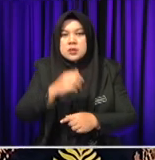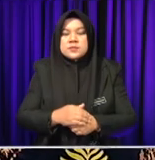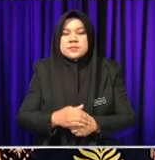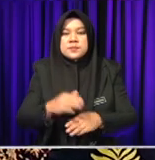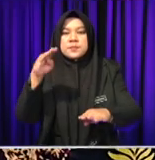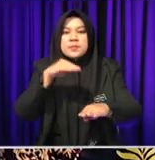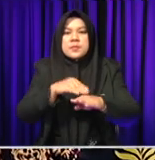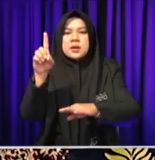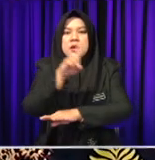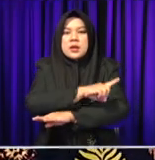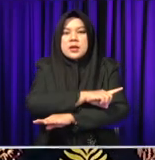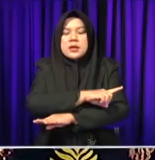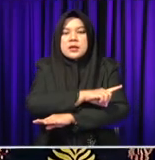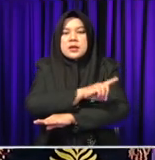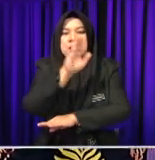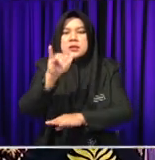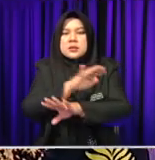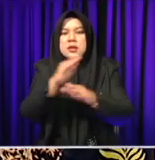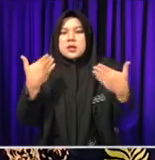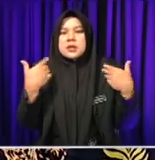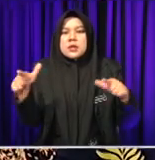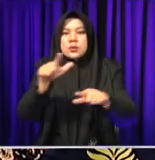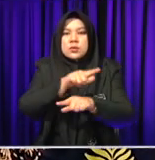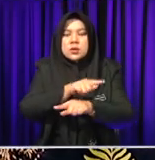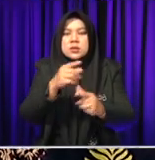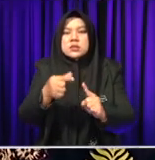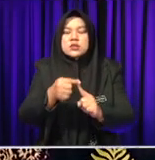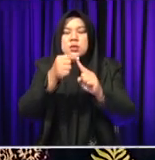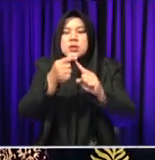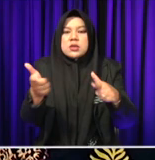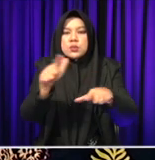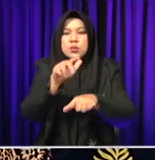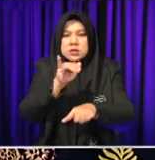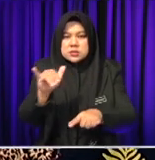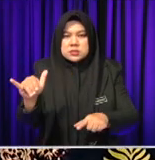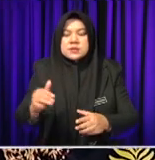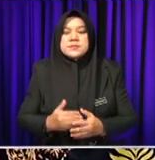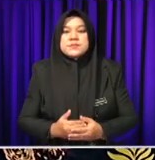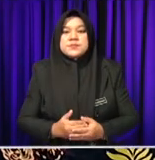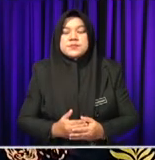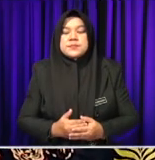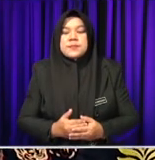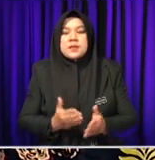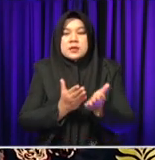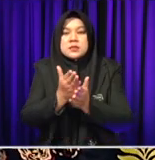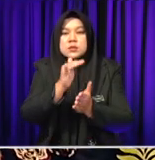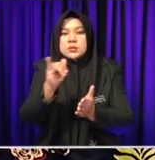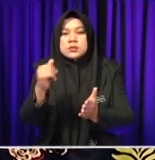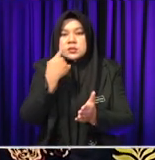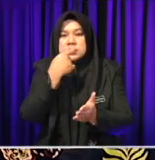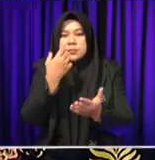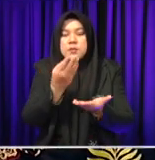pada hari yang tidak ada naungan kecuali naungannya seterusnya okey Siapa yang nak bantu Ustazah untuk